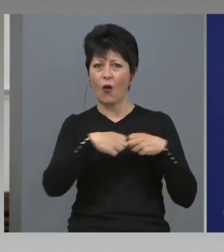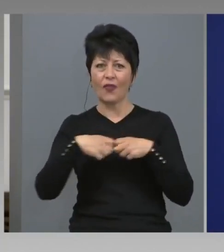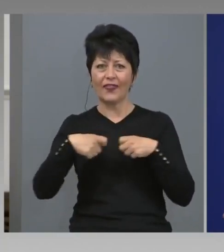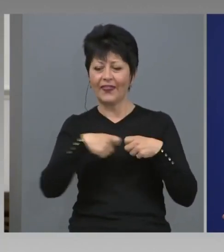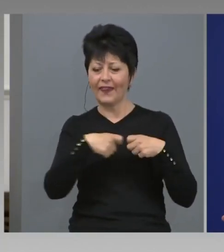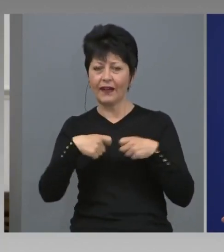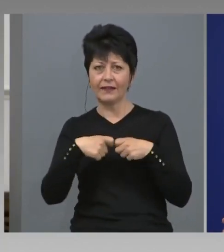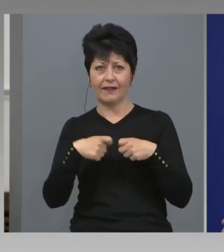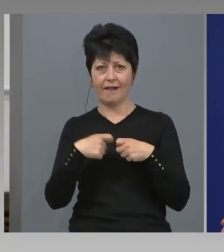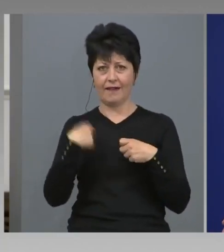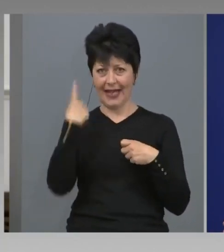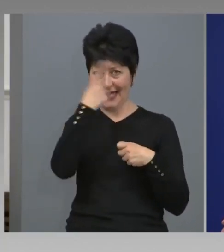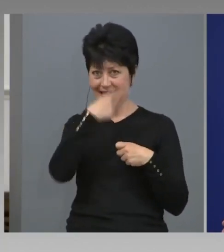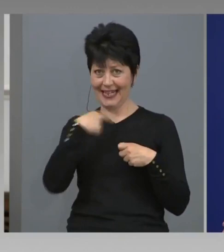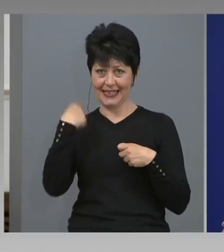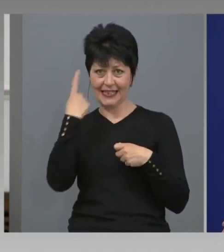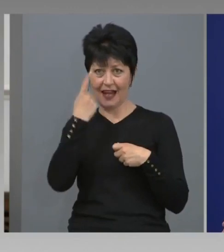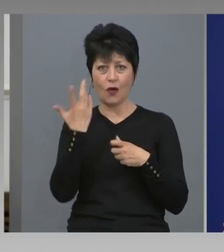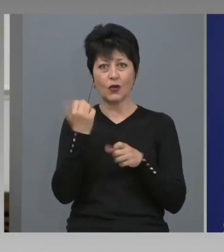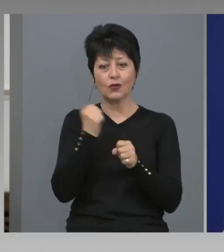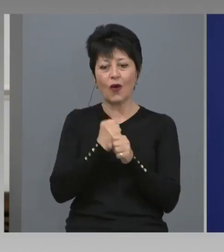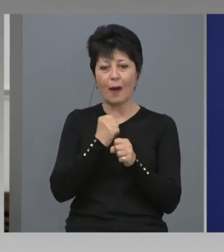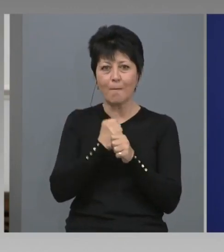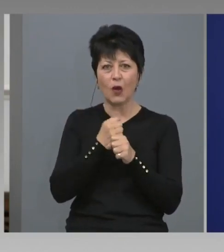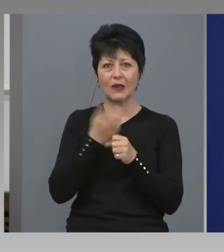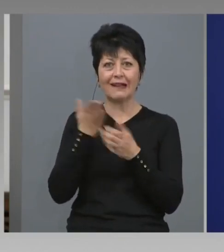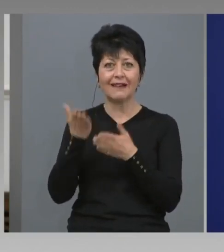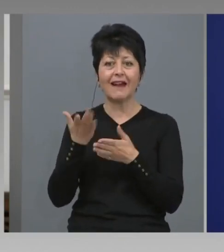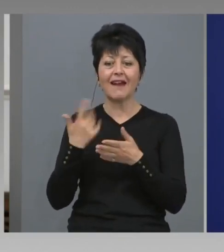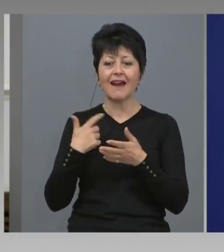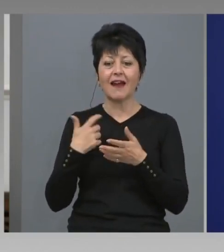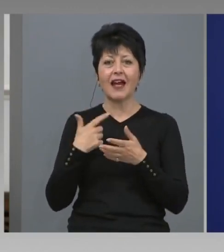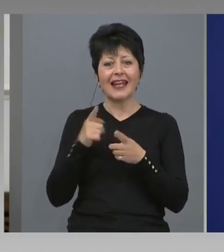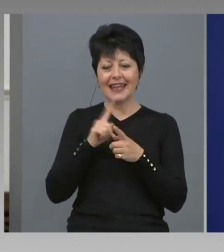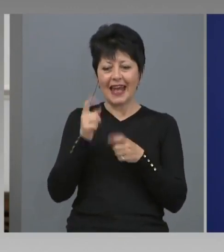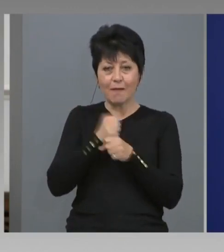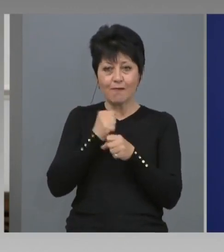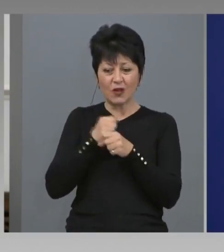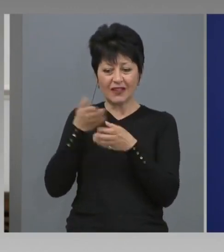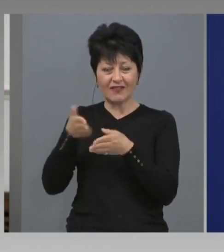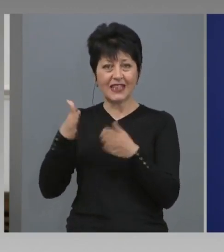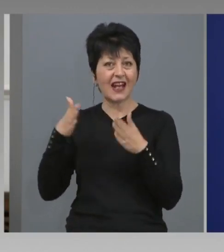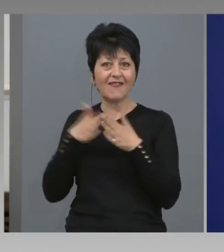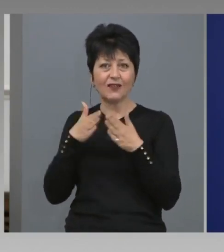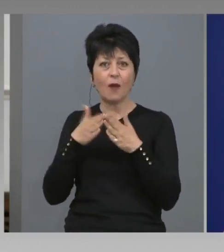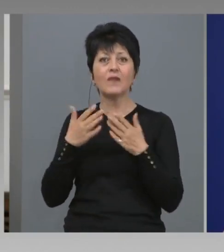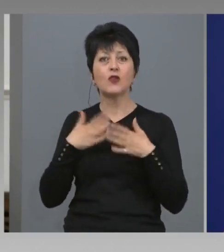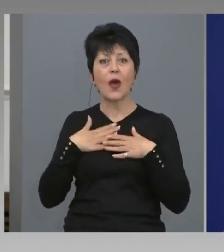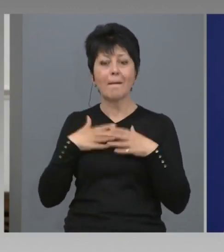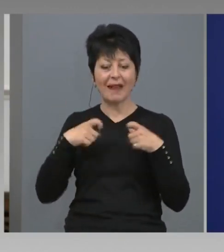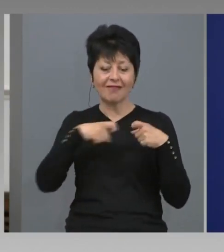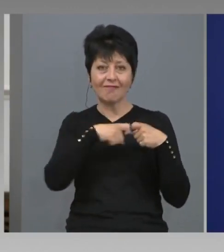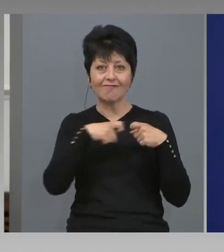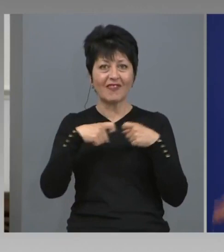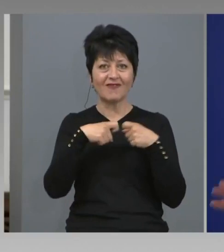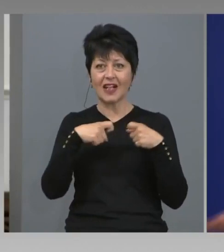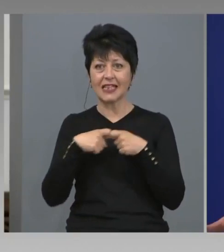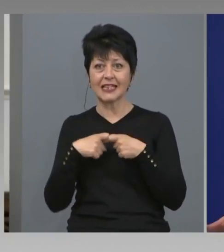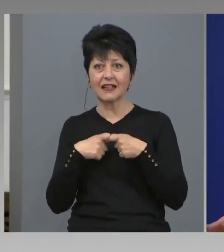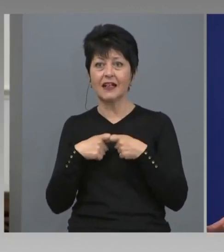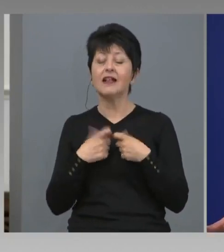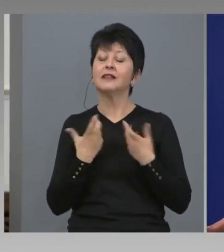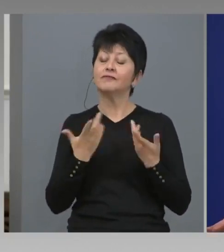работещи, въобще имащи и някаква връзка с домовете. Това не са работещи в домовете. Да. Така че продължават